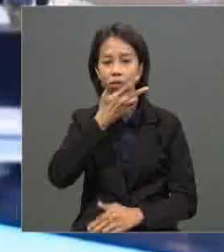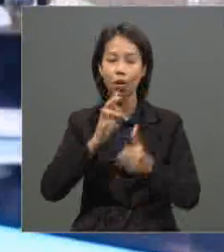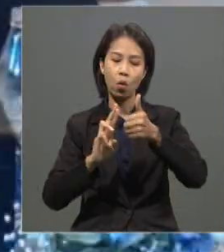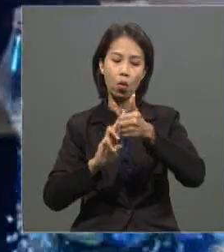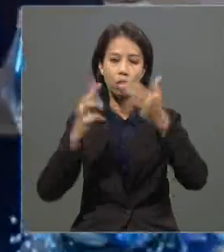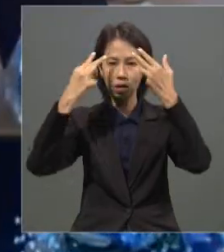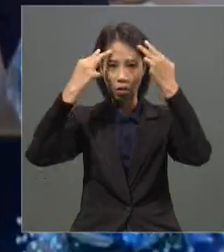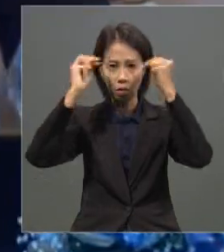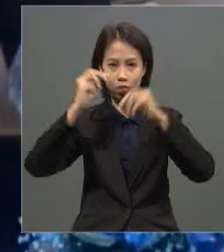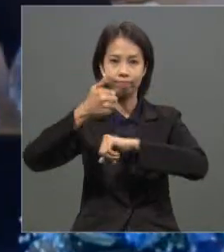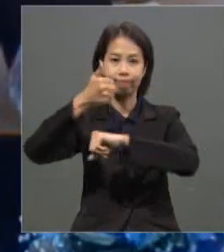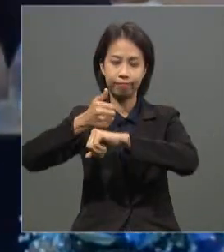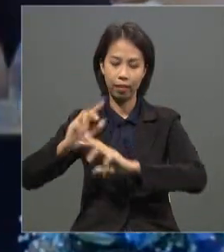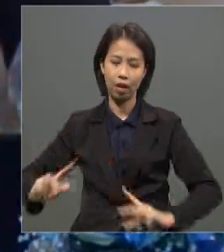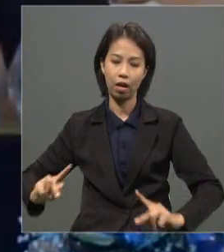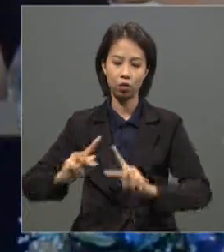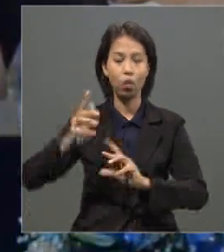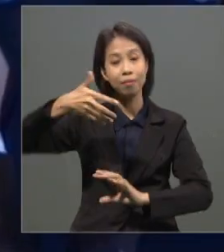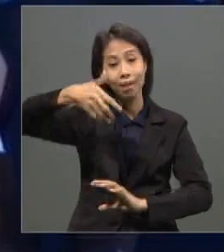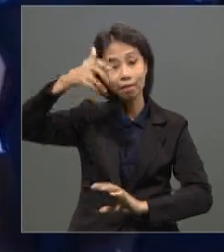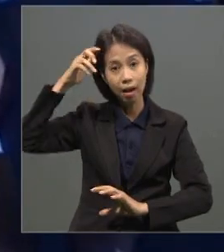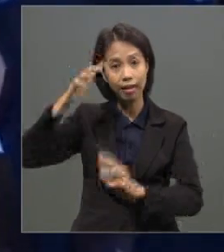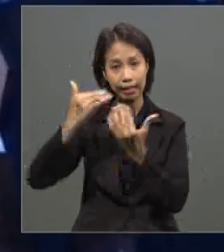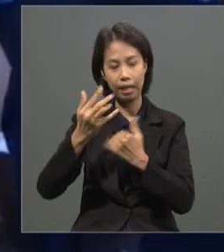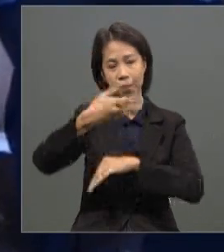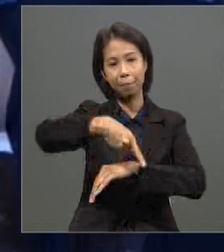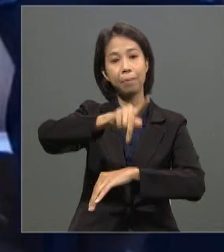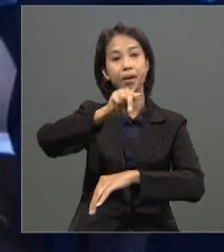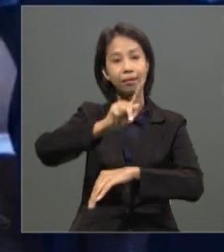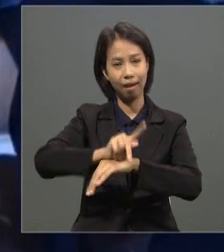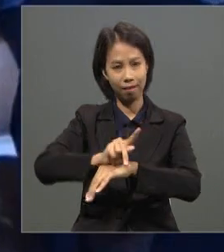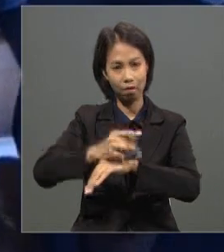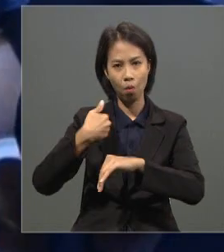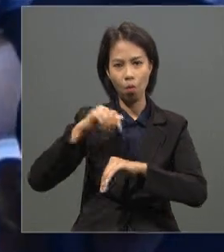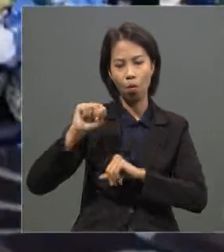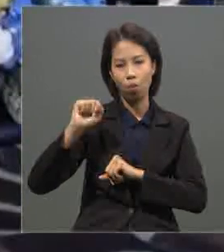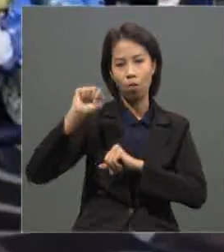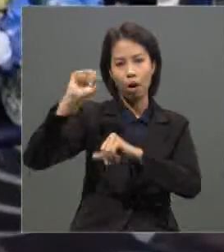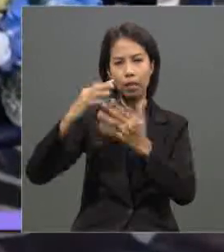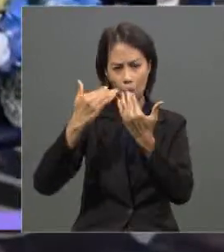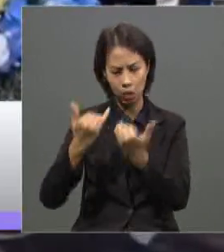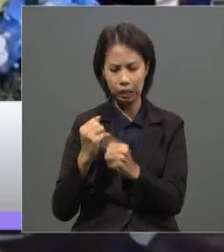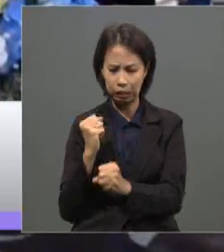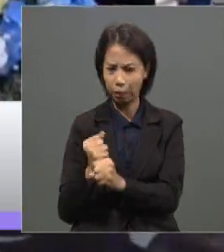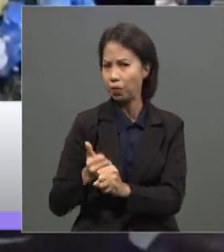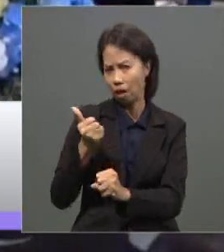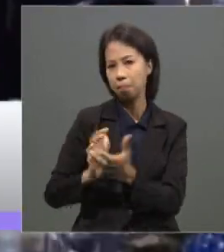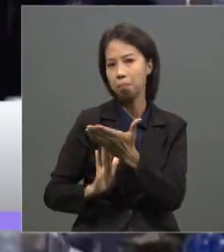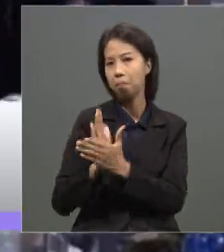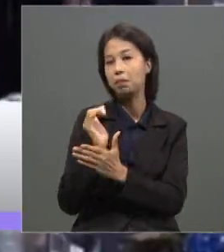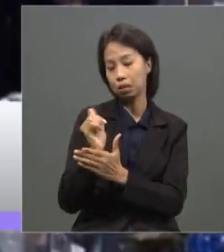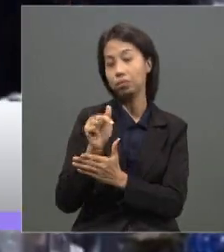รัฐมนตรีและรัฐมนตรีว่าการกระทรวงมหาดไทยเป็นประธานในการประกาศความสำเร็จการพัฒนาที่ยั่งยืนของกระทรวง